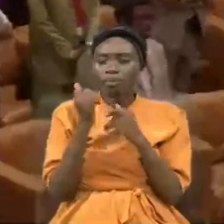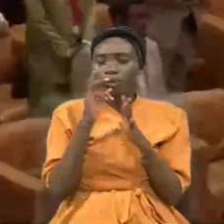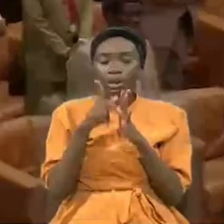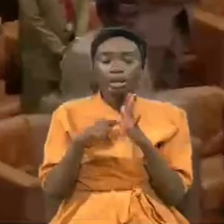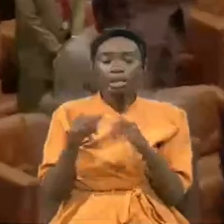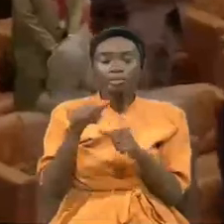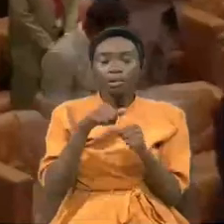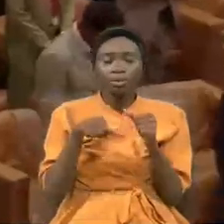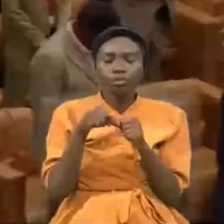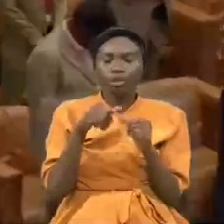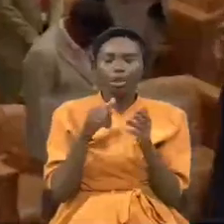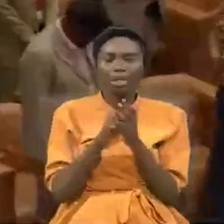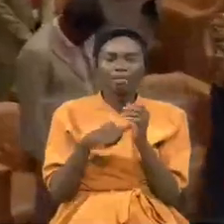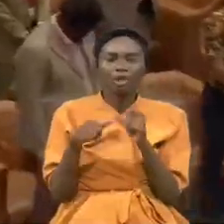communion